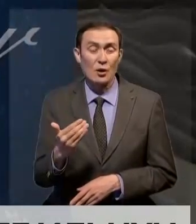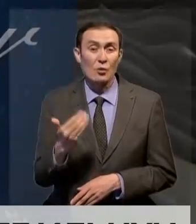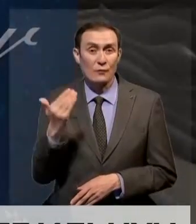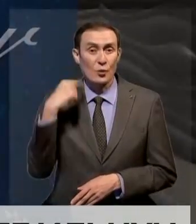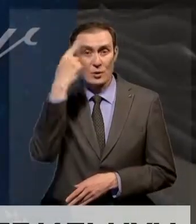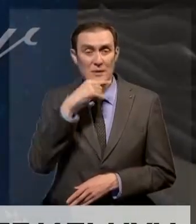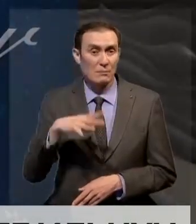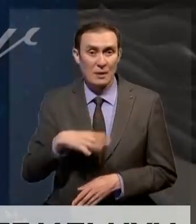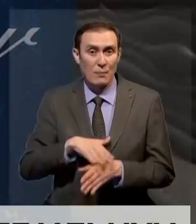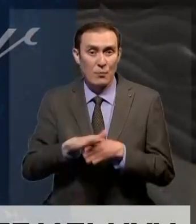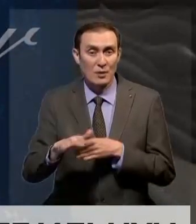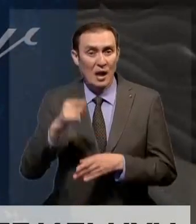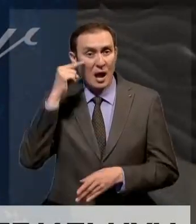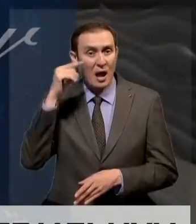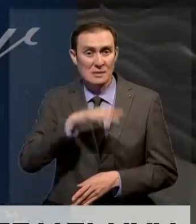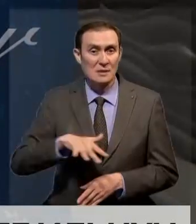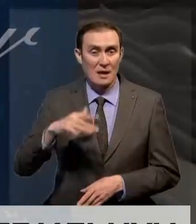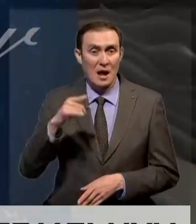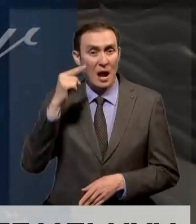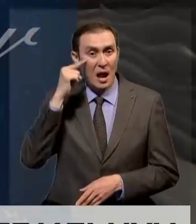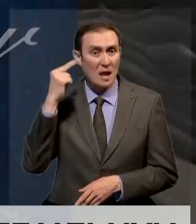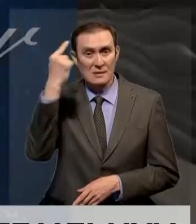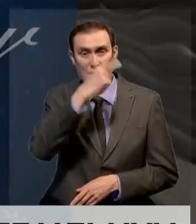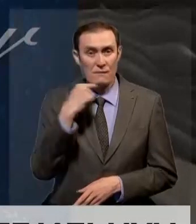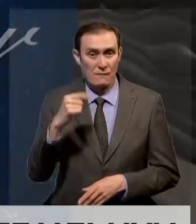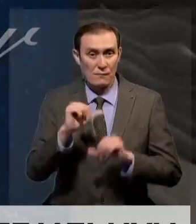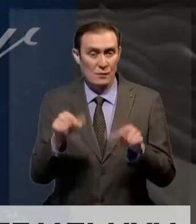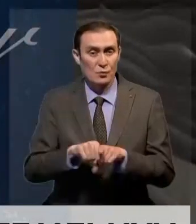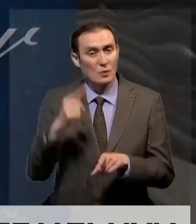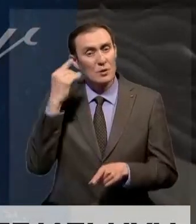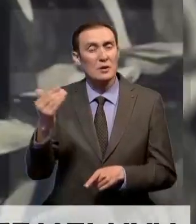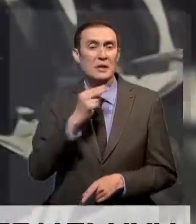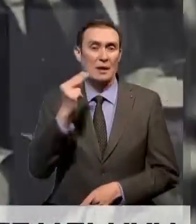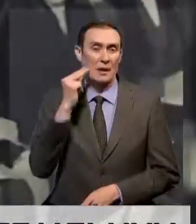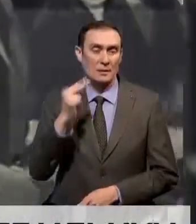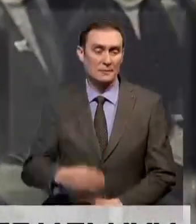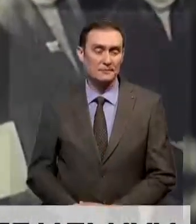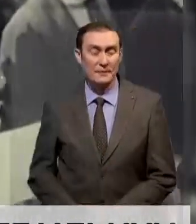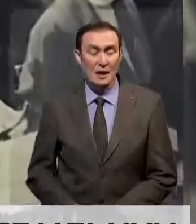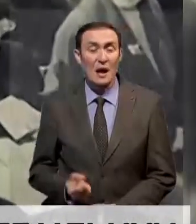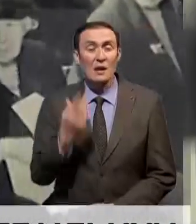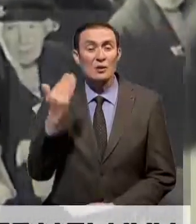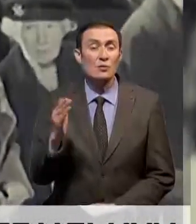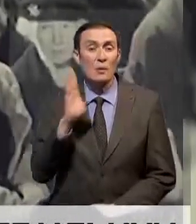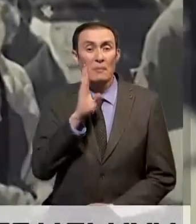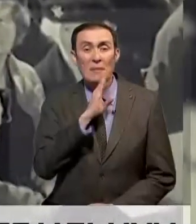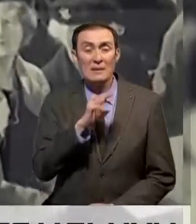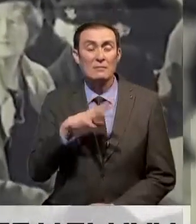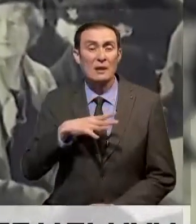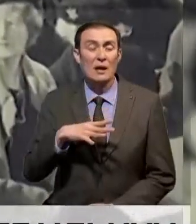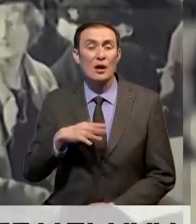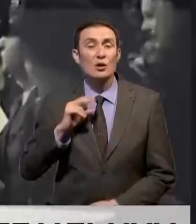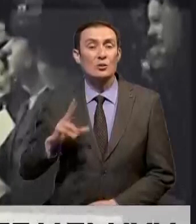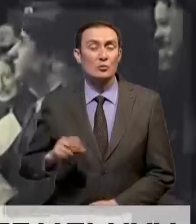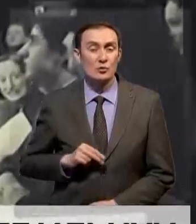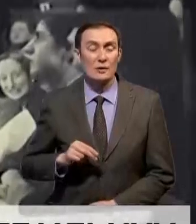лице была полнейшая азиатская внешность. Ее спокойно воспринимали как китаянку. Как оказалось, ее мать Тамара была дочерью